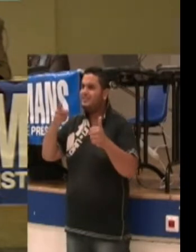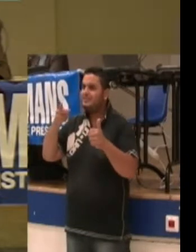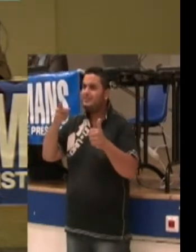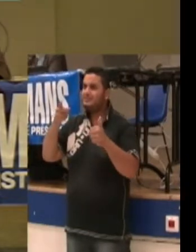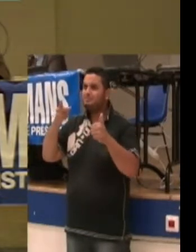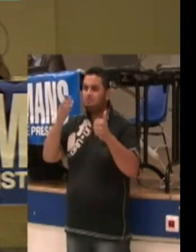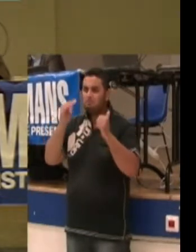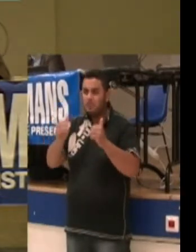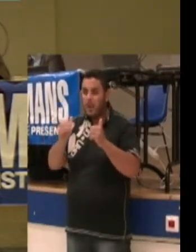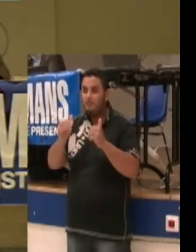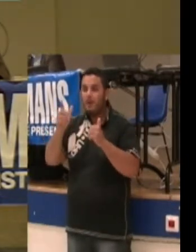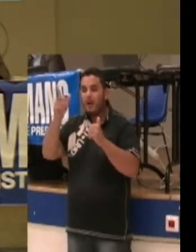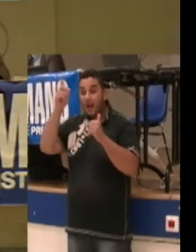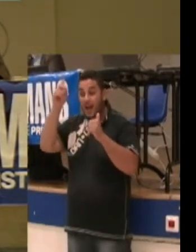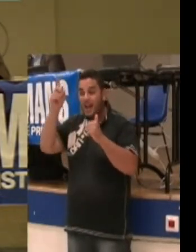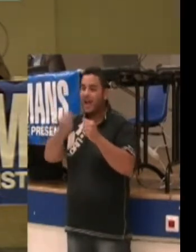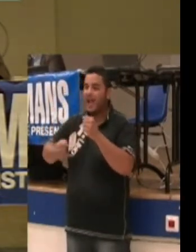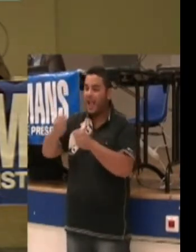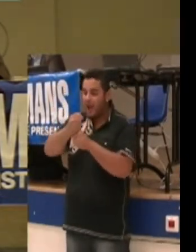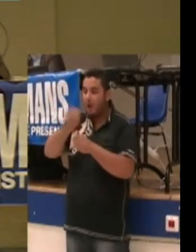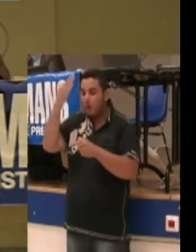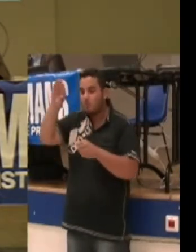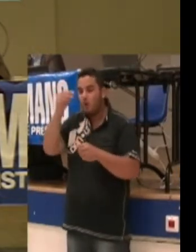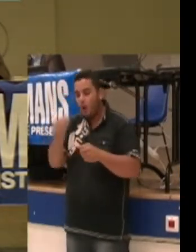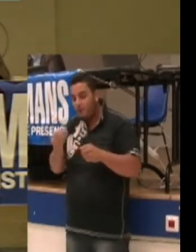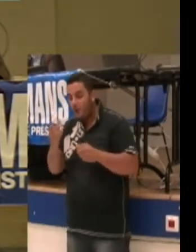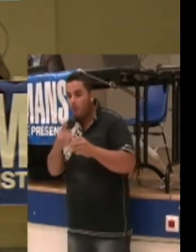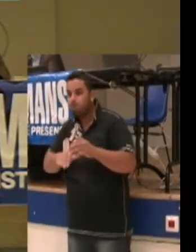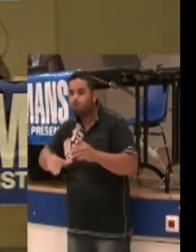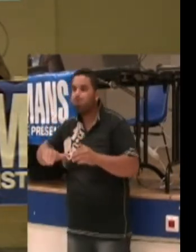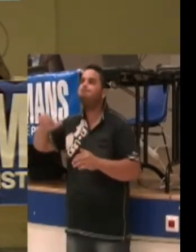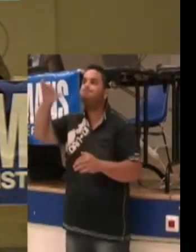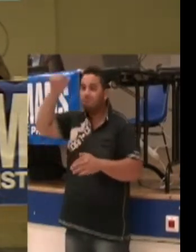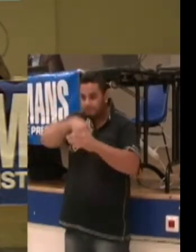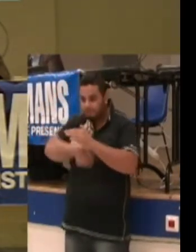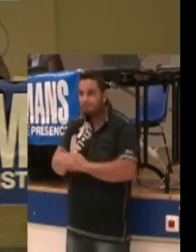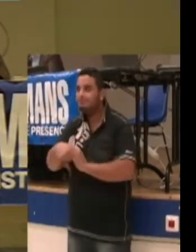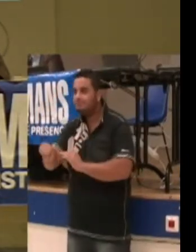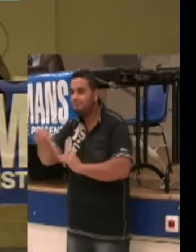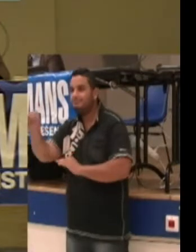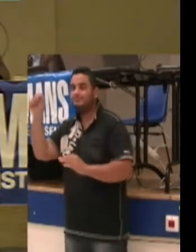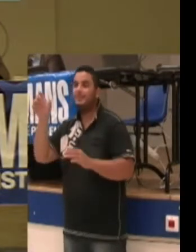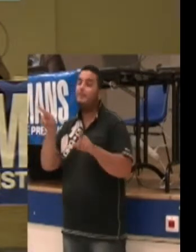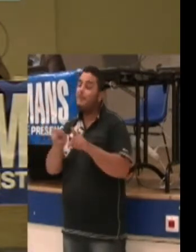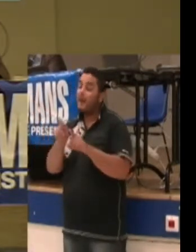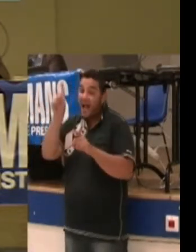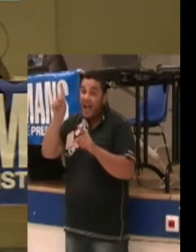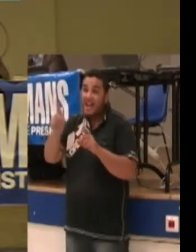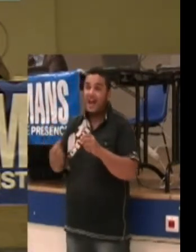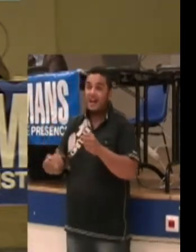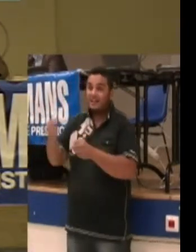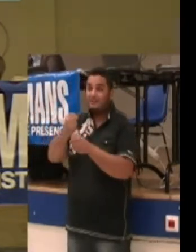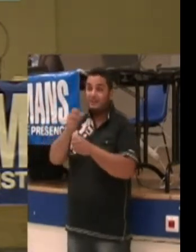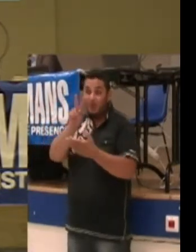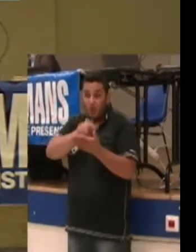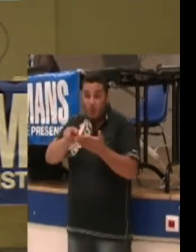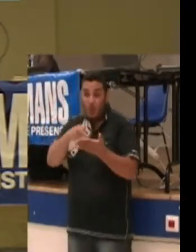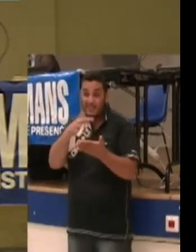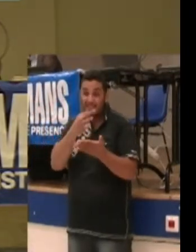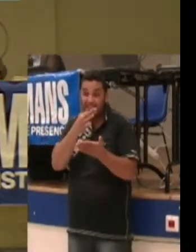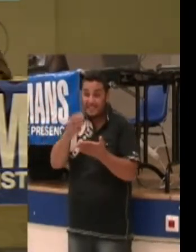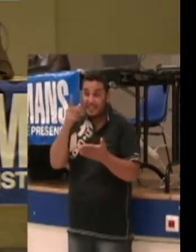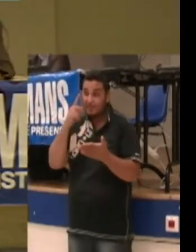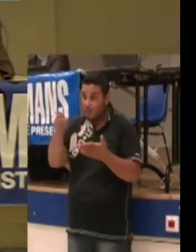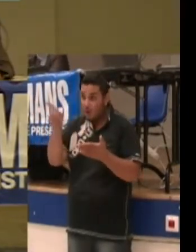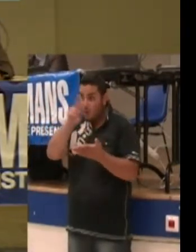chez lui. Donc quand ces gens-là, ils détruisent, des fois ils détruisent, mais contre eux. Lisez le Coran, qu'est-ce qu'il dit? Allah subhanahu wa ta'ala dit,